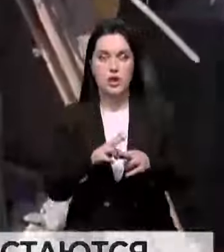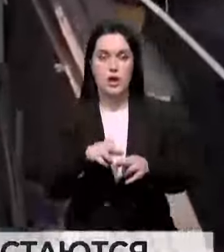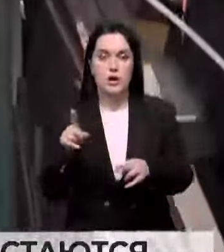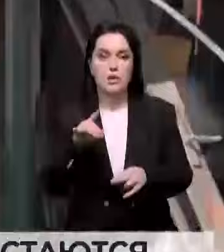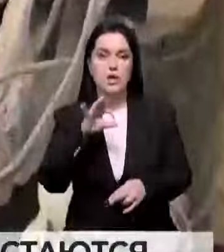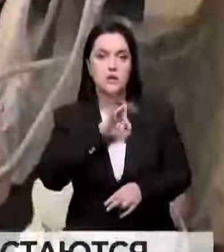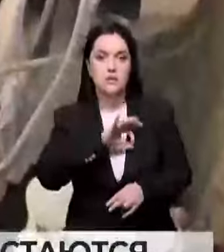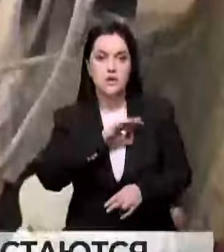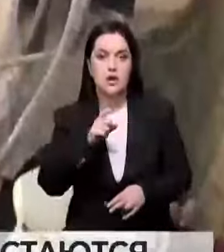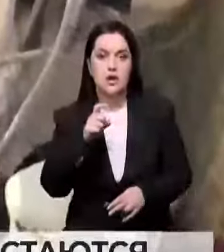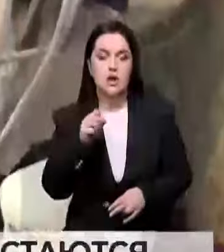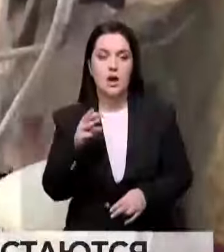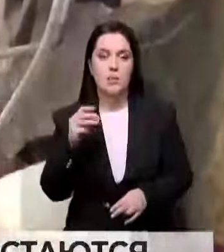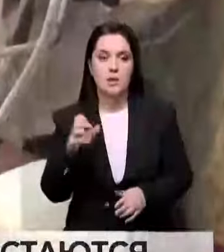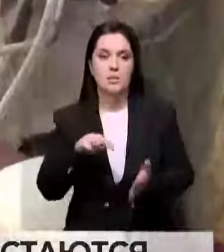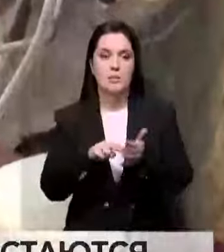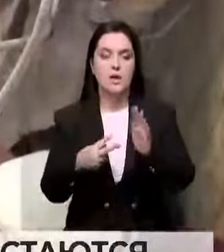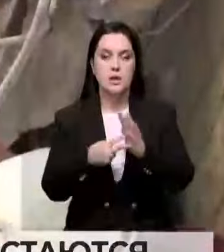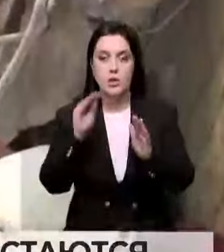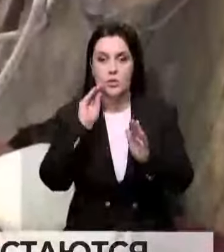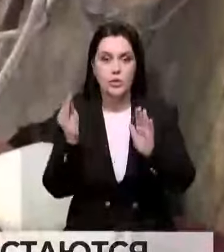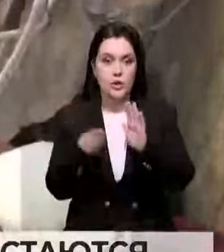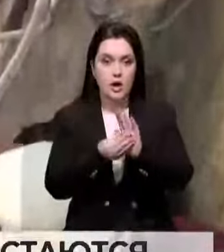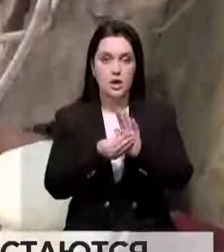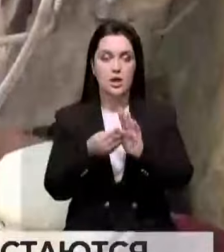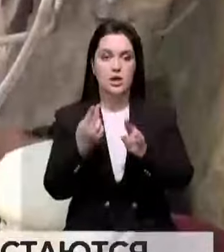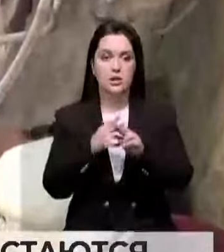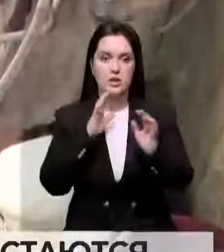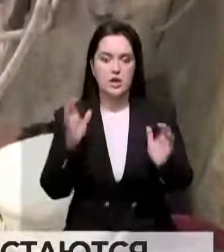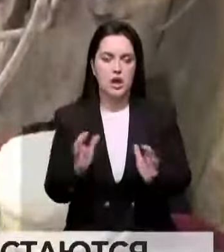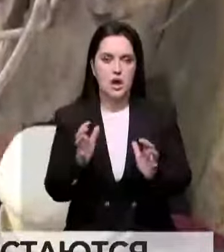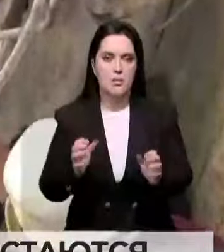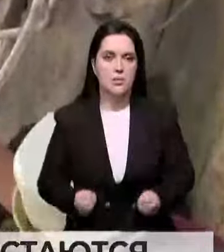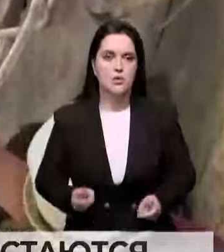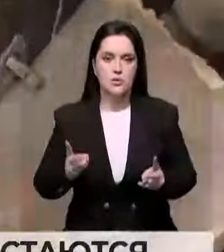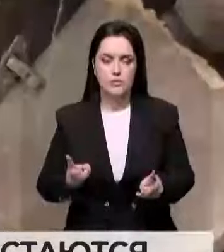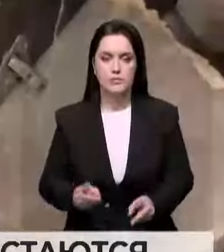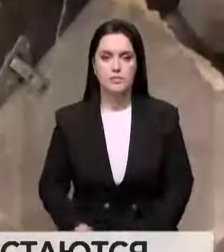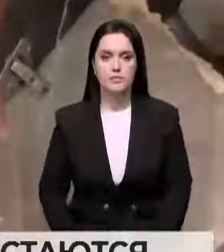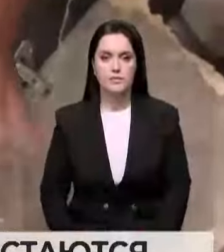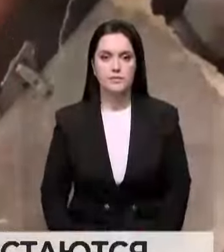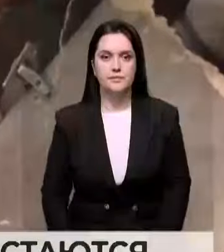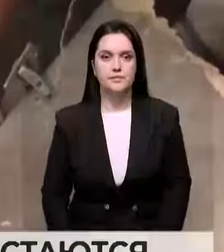что эти здания использовались боевиками Хамас для планирования атак, укрытия и содержания заложников.